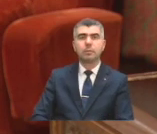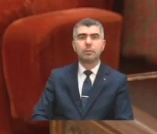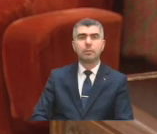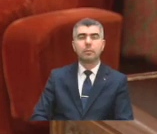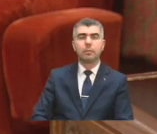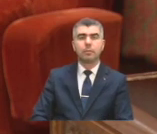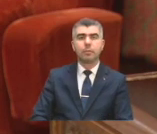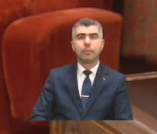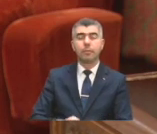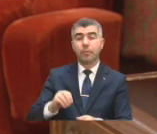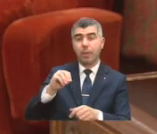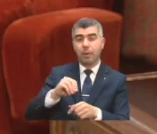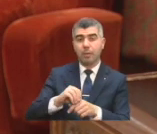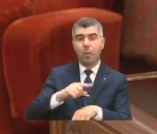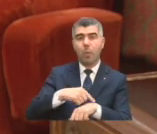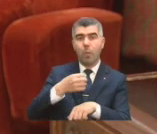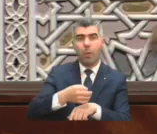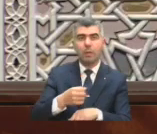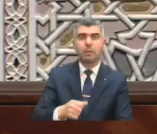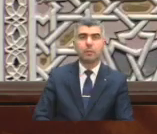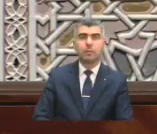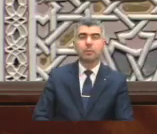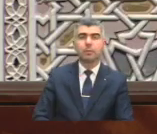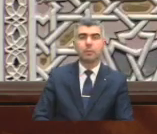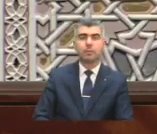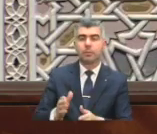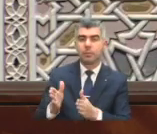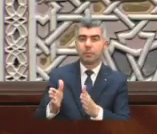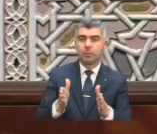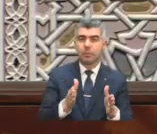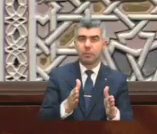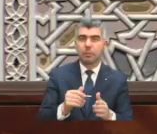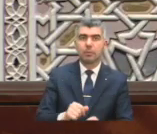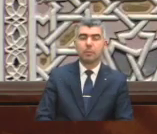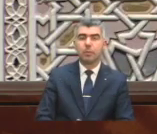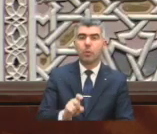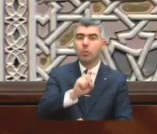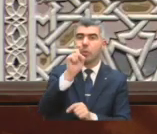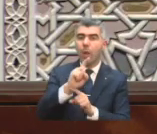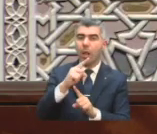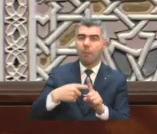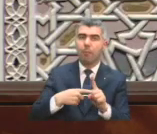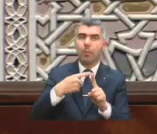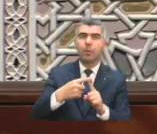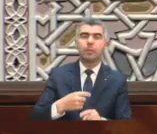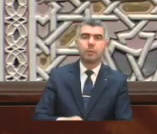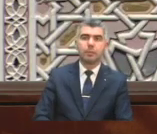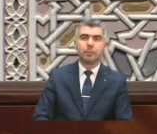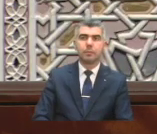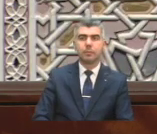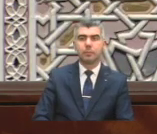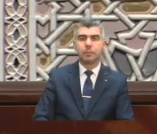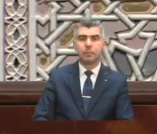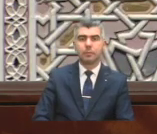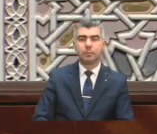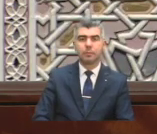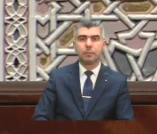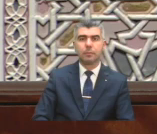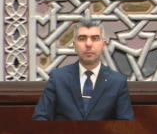مكونة. انتهى التوقيت السيد الوزير. تفضل السيد النائب في إطار التعقيب. تفضل السيدة